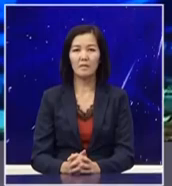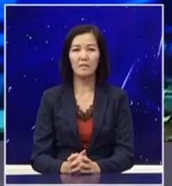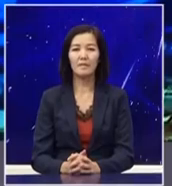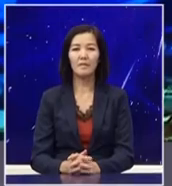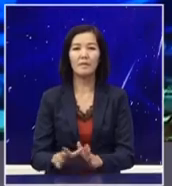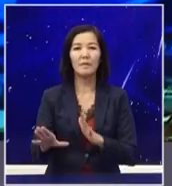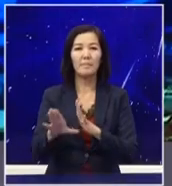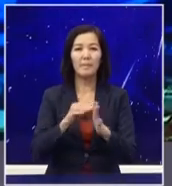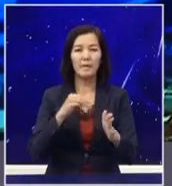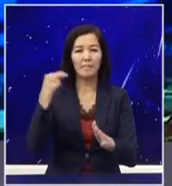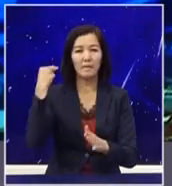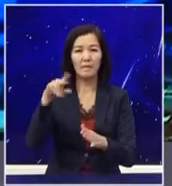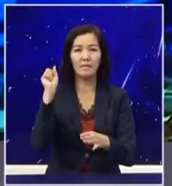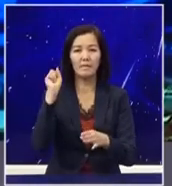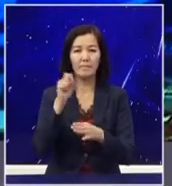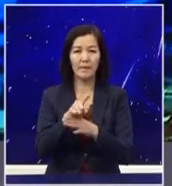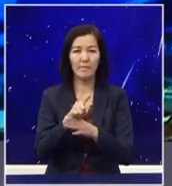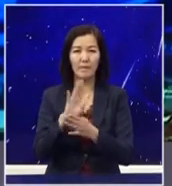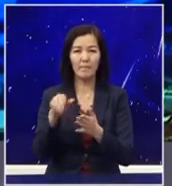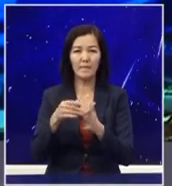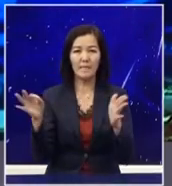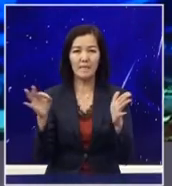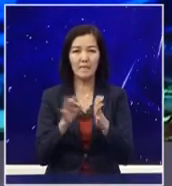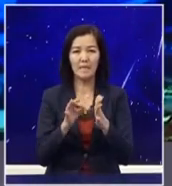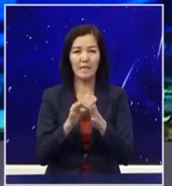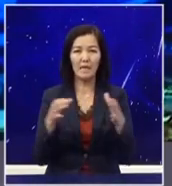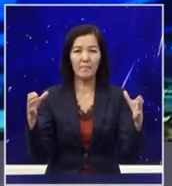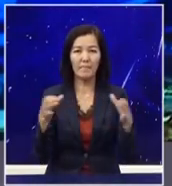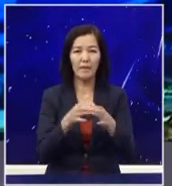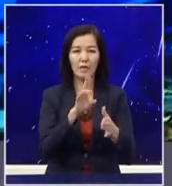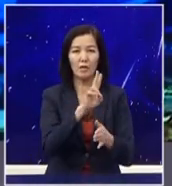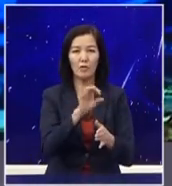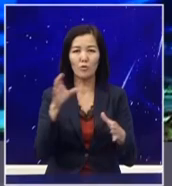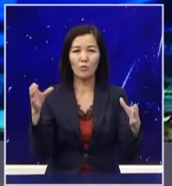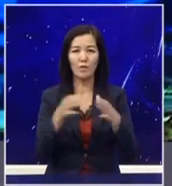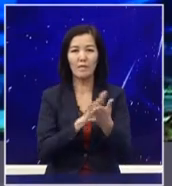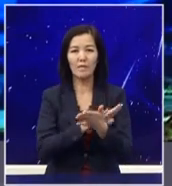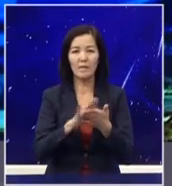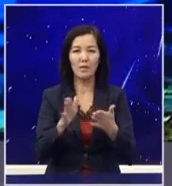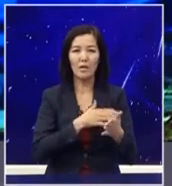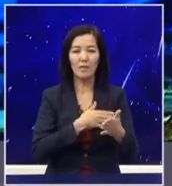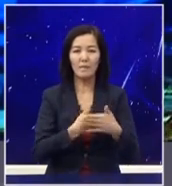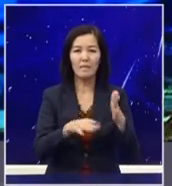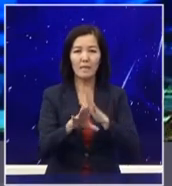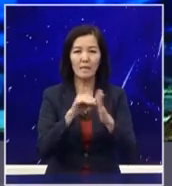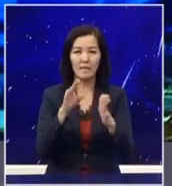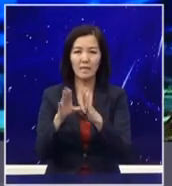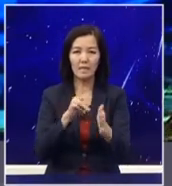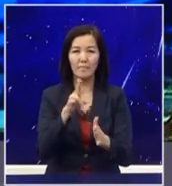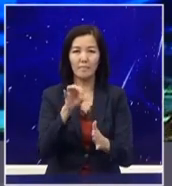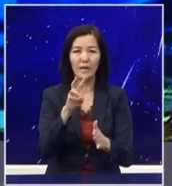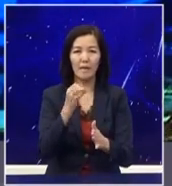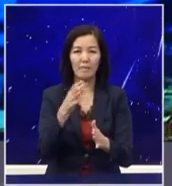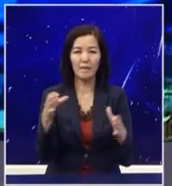Праймериз елбасының пәрмені басты мақсаты елдегі партия Нұр Отан қатарын тазалау, белсенділерді іріктеу. Праймериз